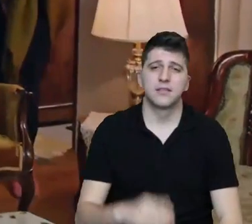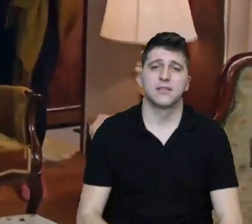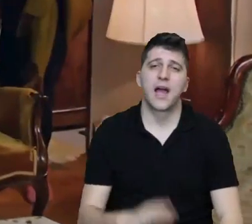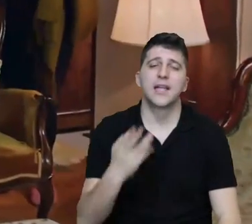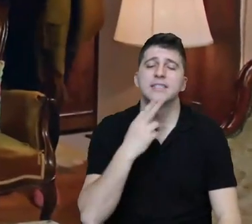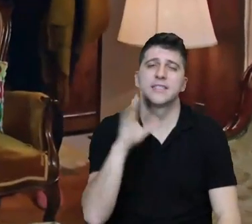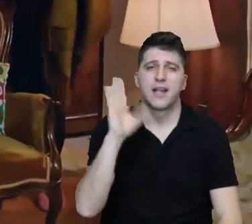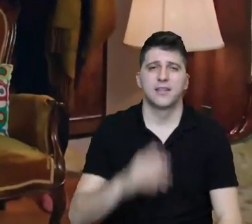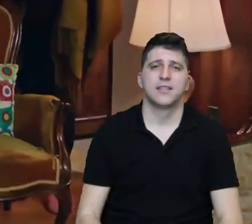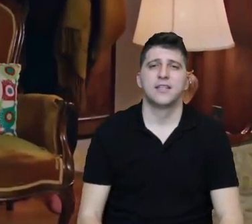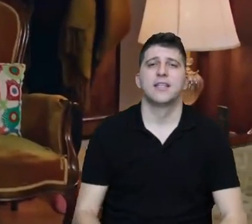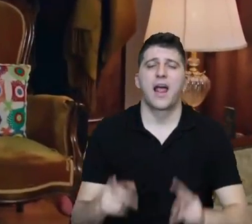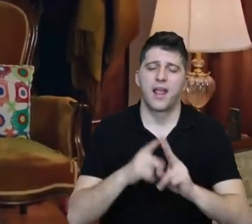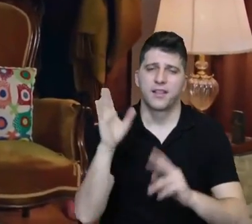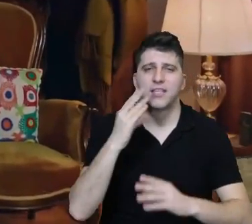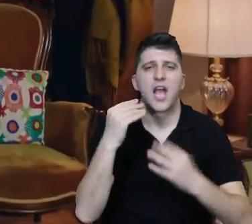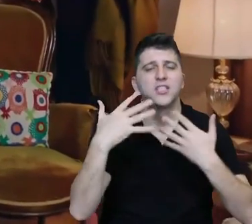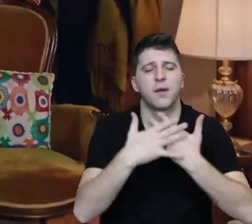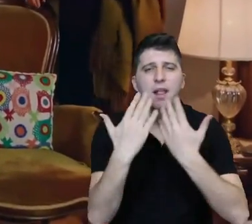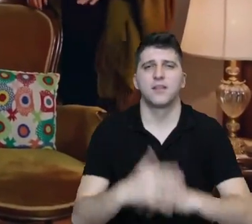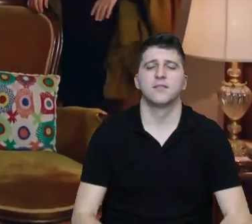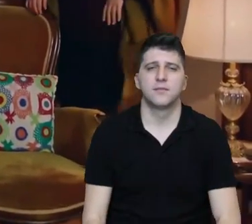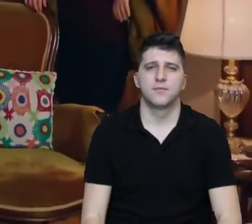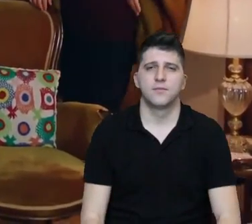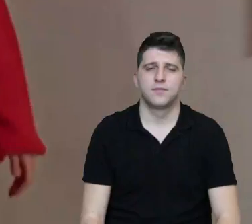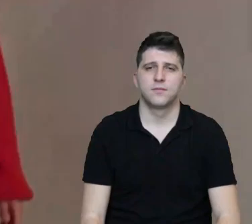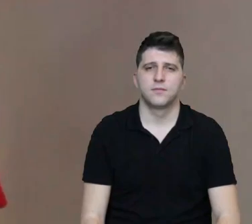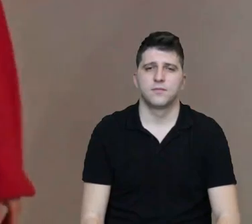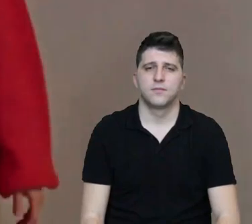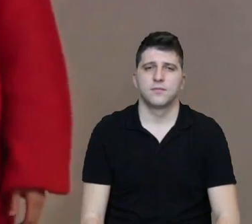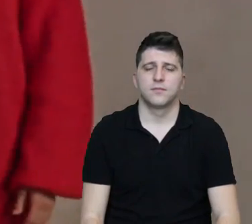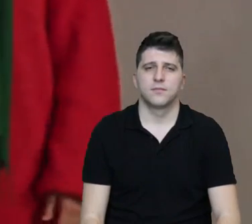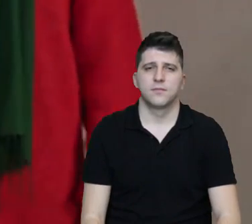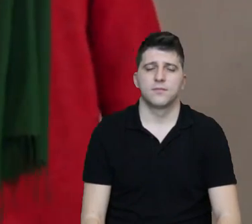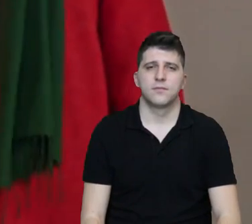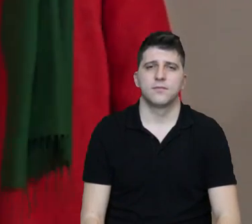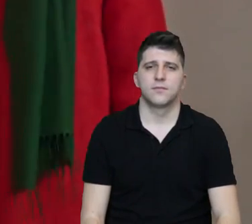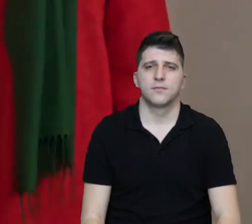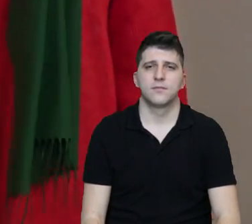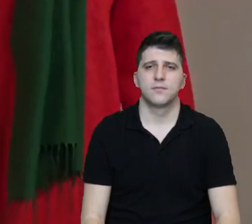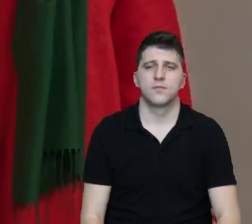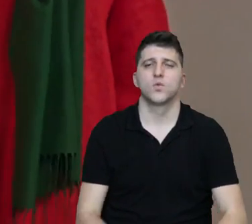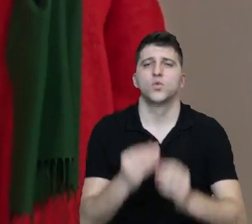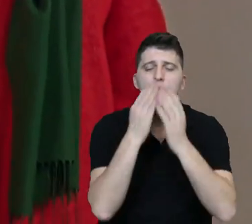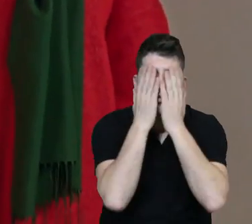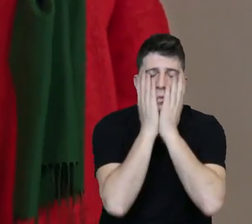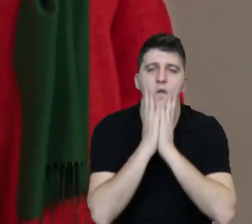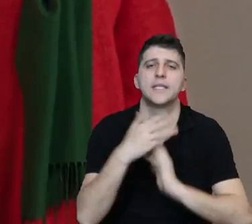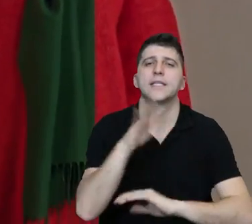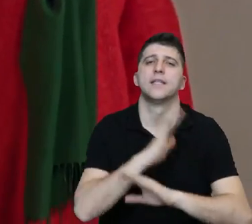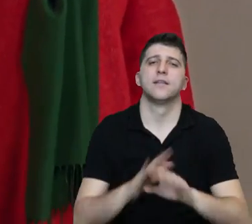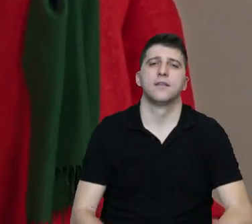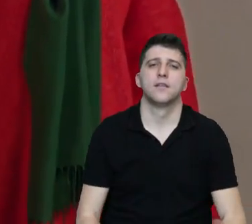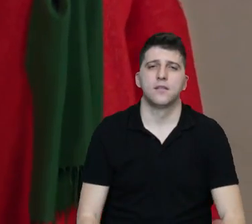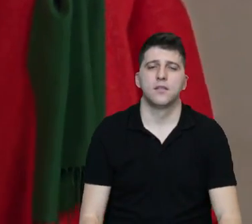Hadi kızlar. Hadi. Nalan. Hadi. İyi akşamlar. Tuğba ile Gökçe aşağı indi. Oh çok şükür gittiler.